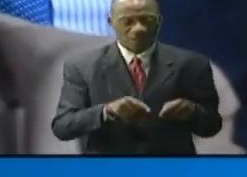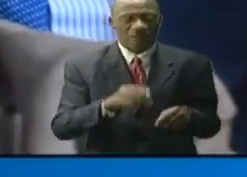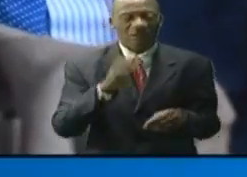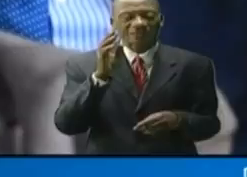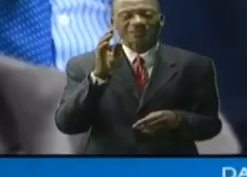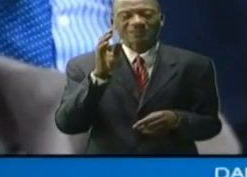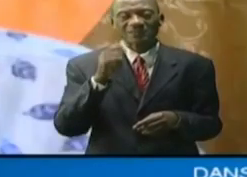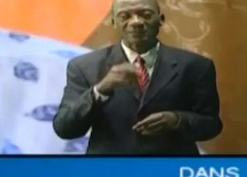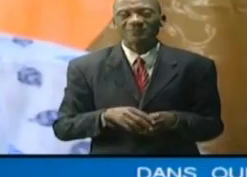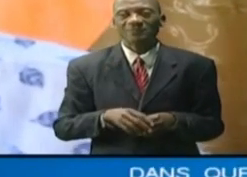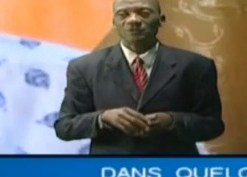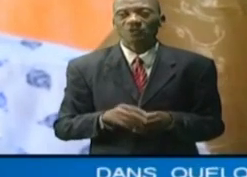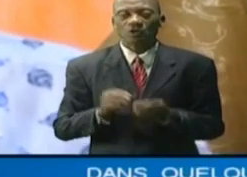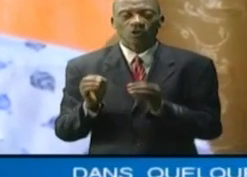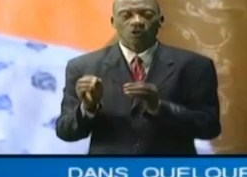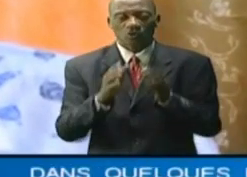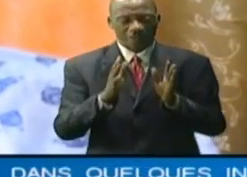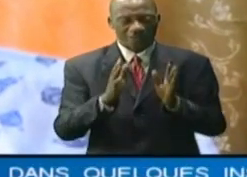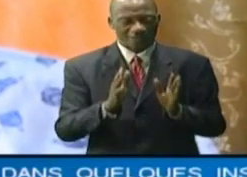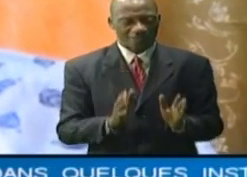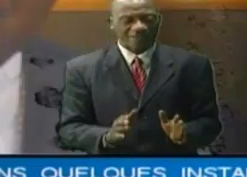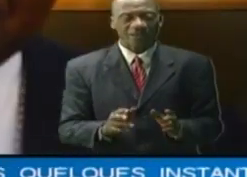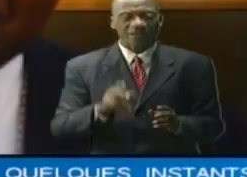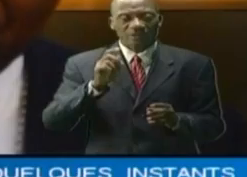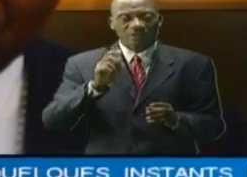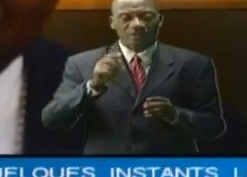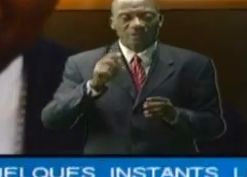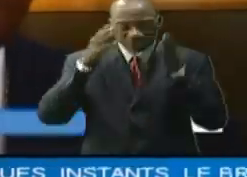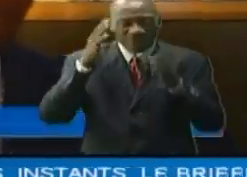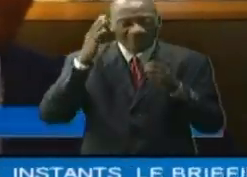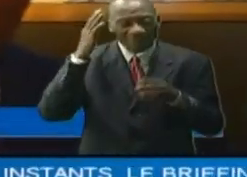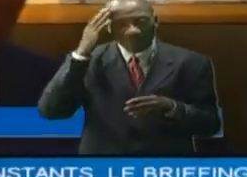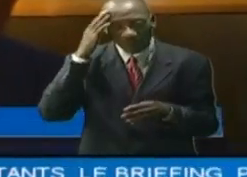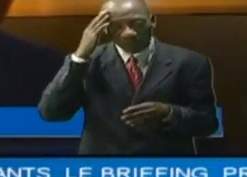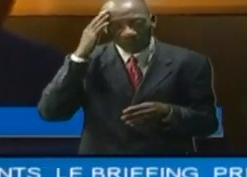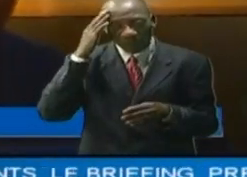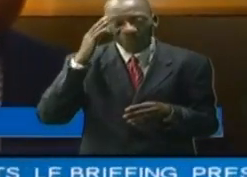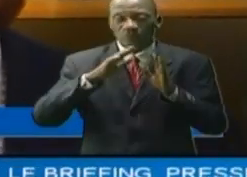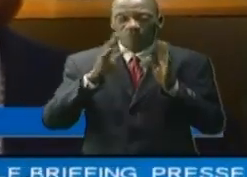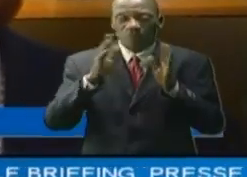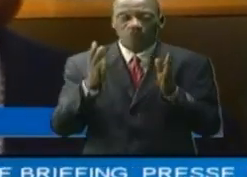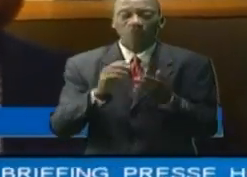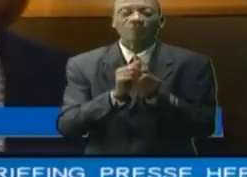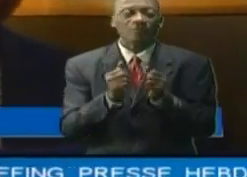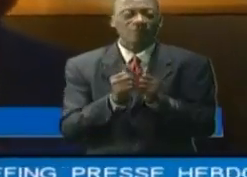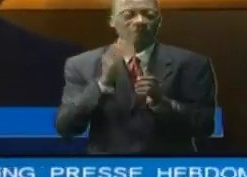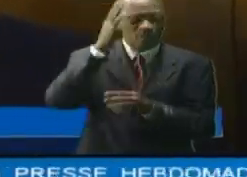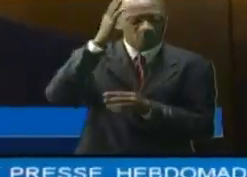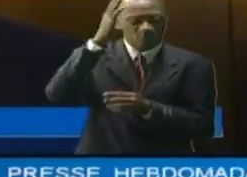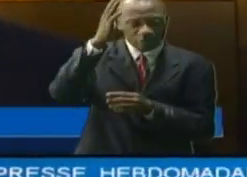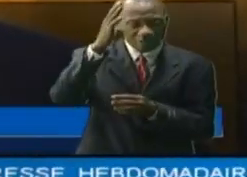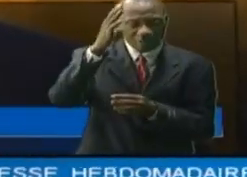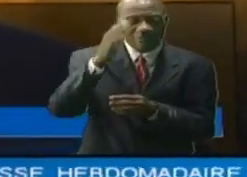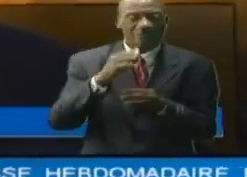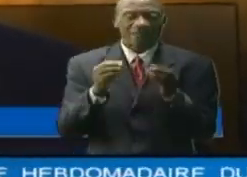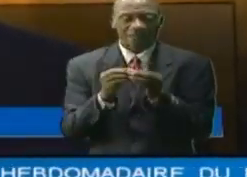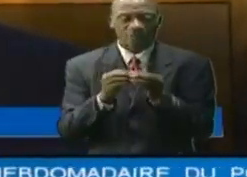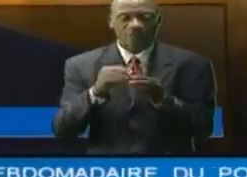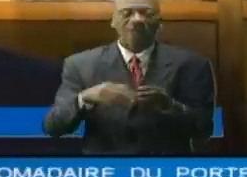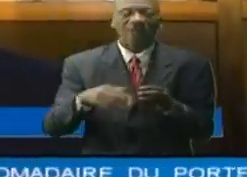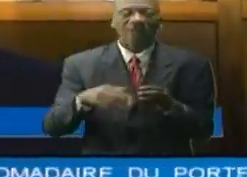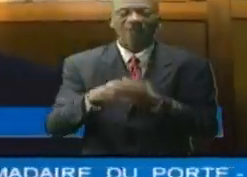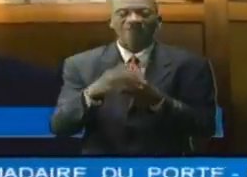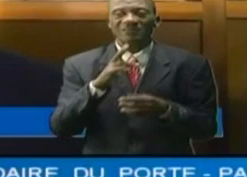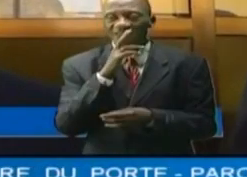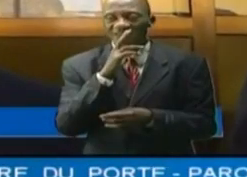de rendre compte du travail qui a été fait à Kisangani, mais dans la perspective de l'organisation